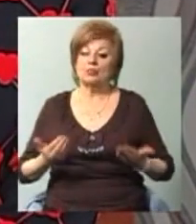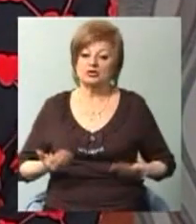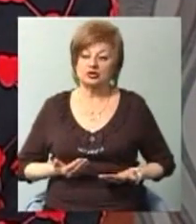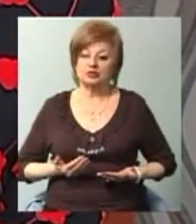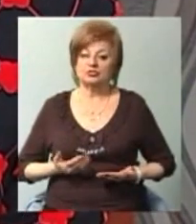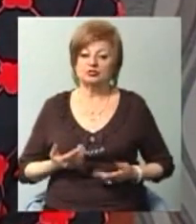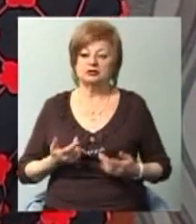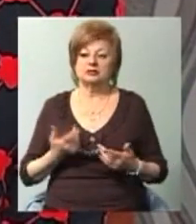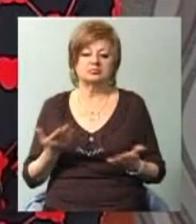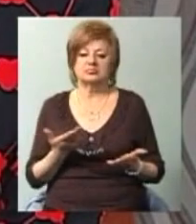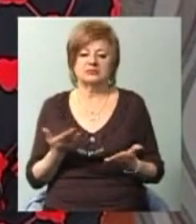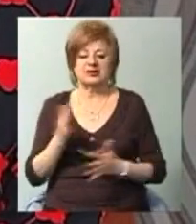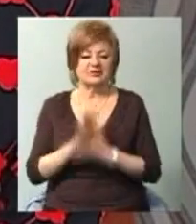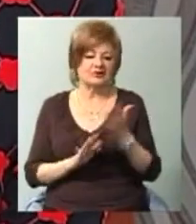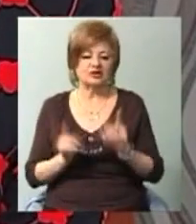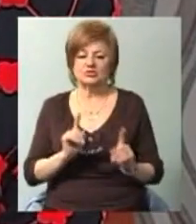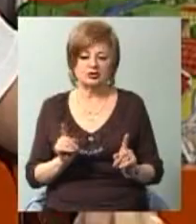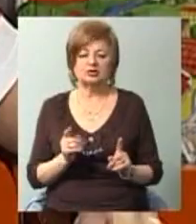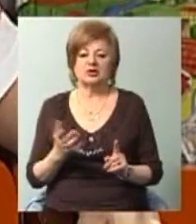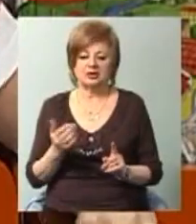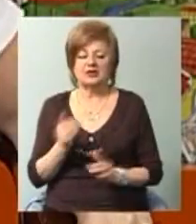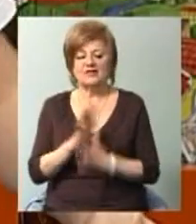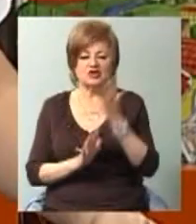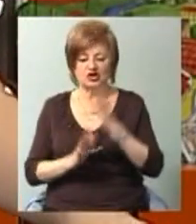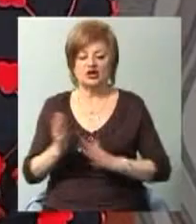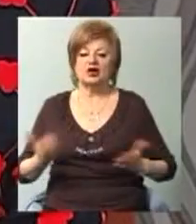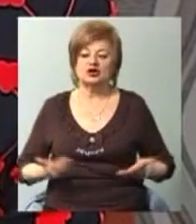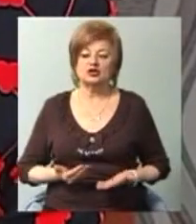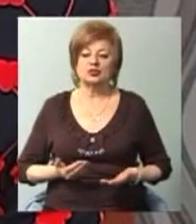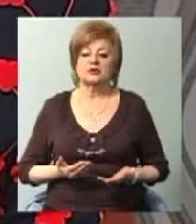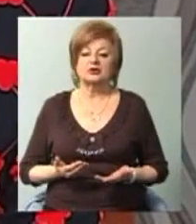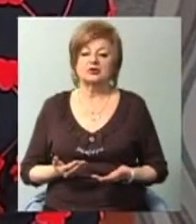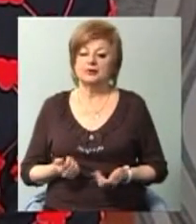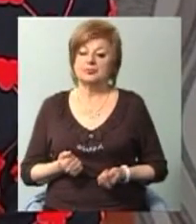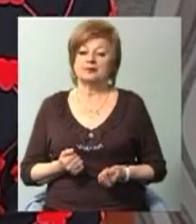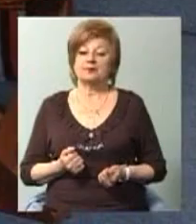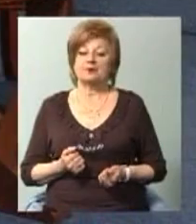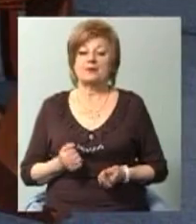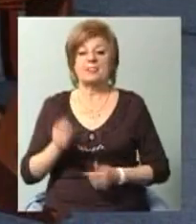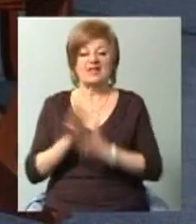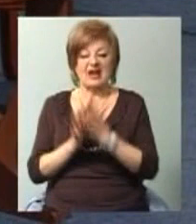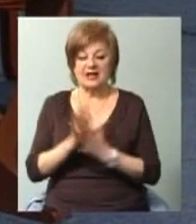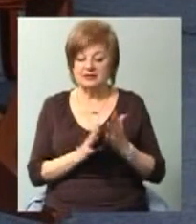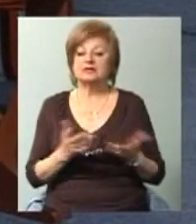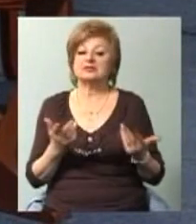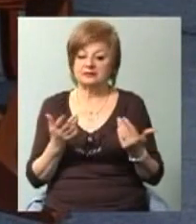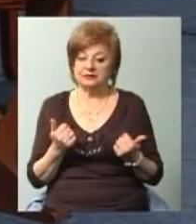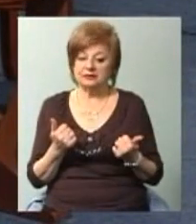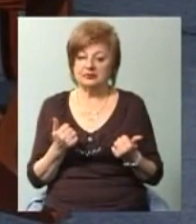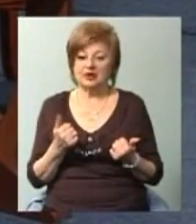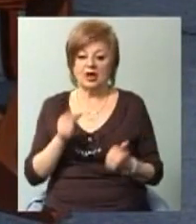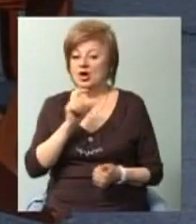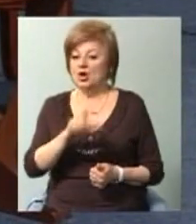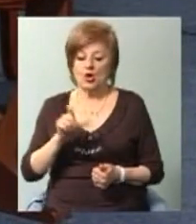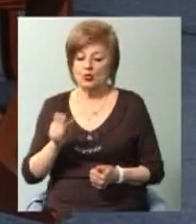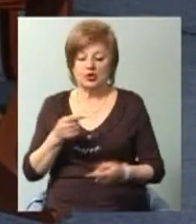живуть десь, як ти гадаєш? Так, в джунглях. Ще де вони можуть жити? У лісі. Так, тобто до людей